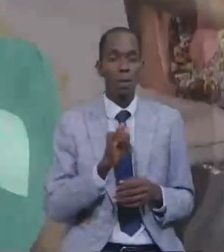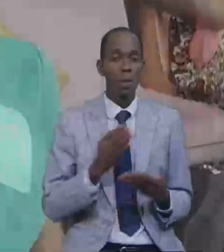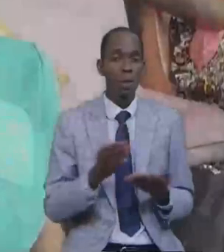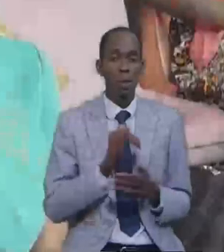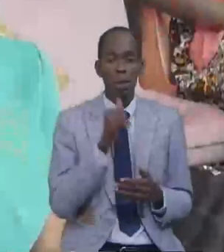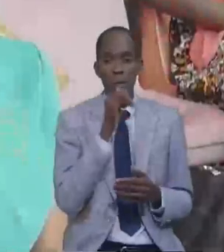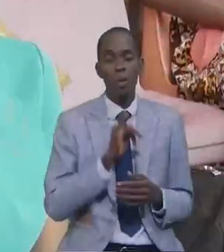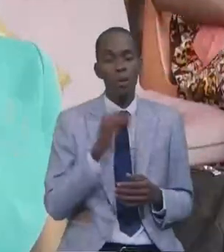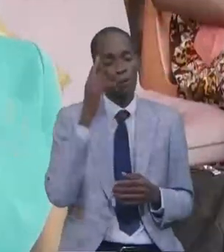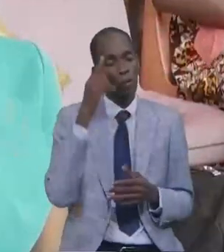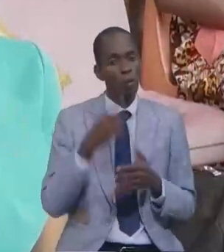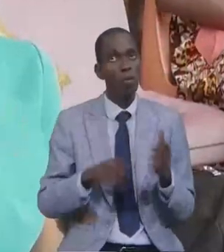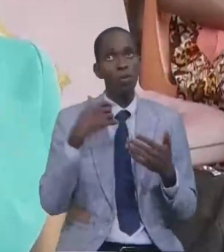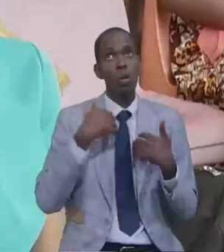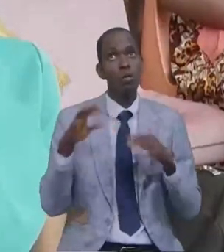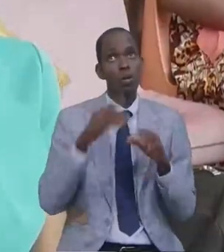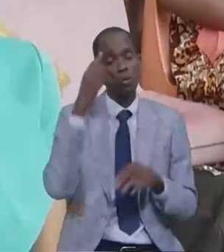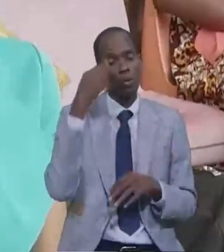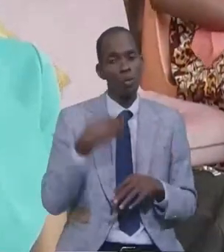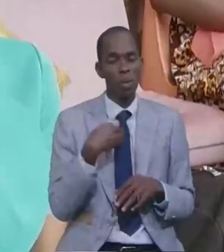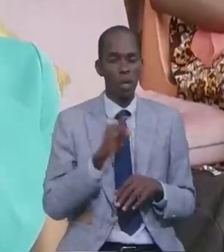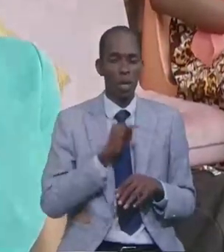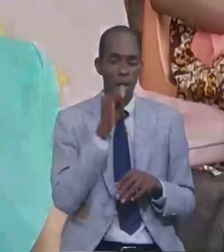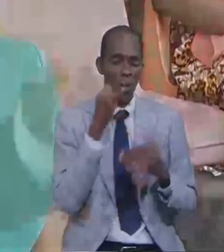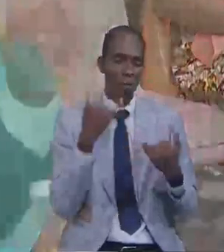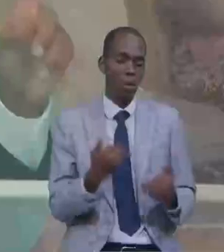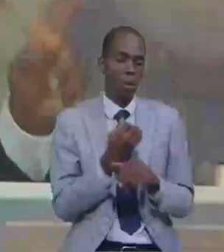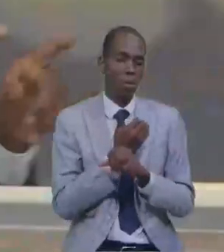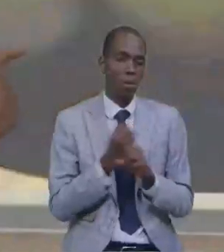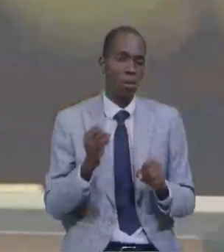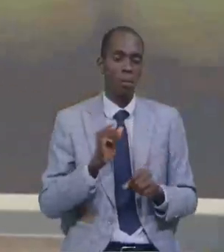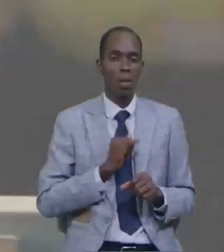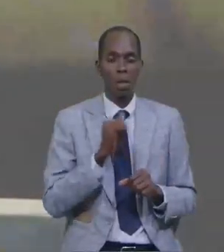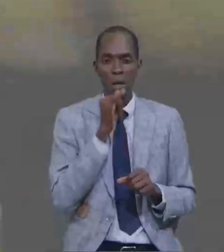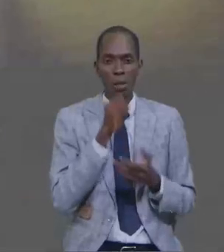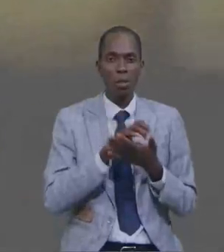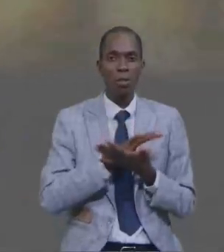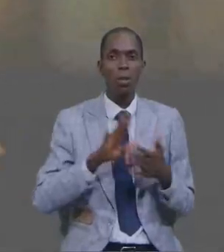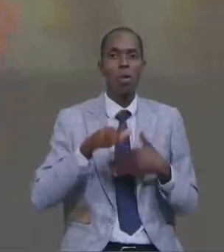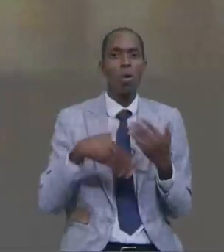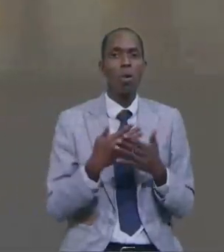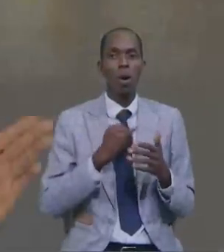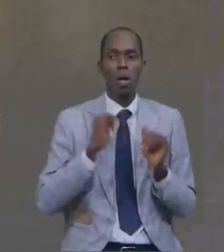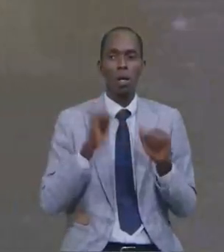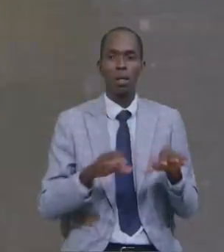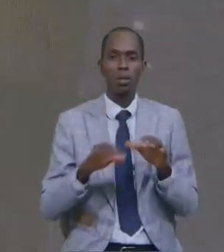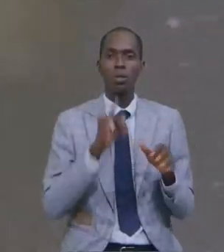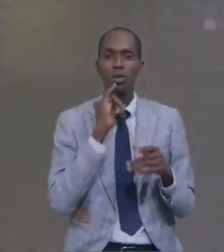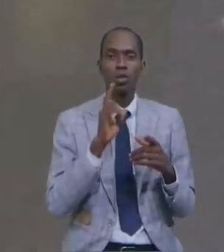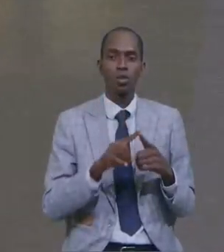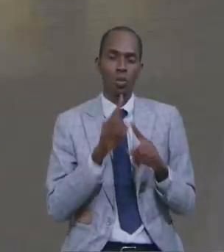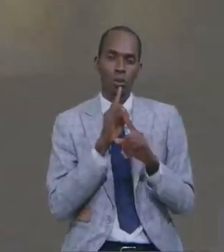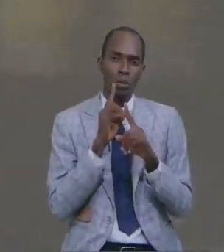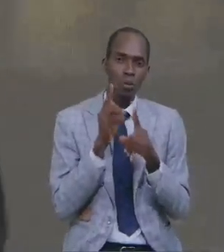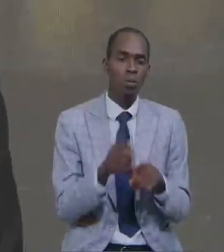peux faire, c'est de répondre de ma manière. Parce que ton amour